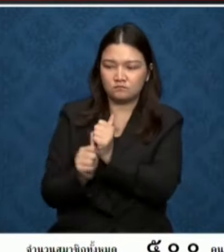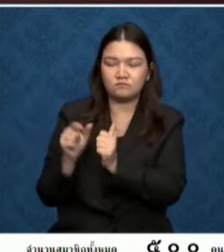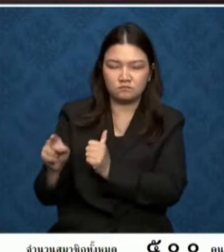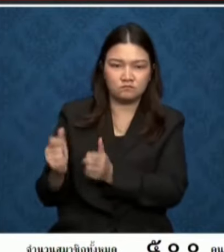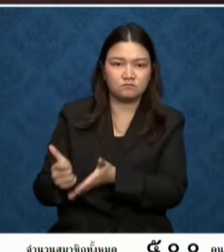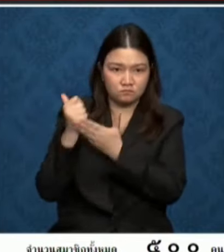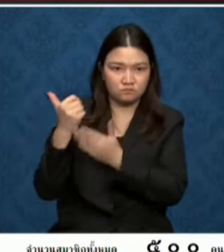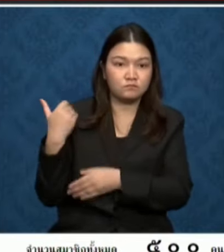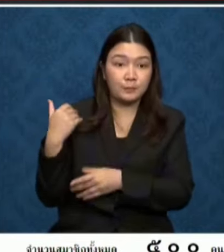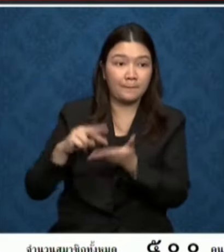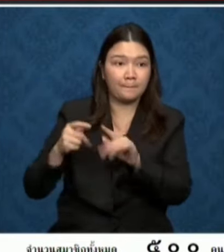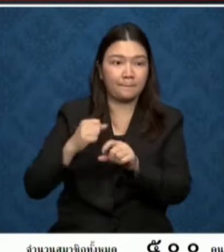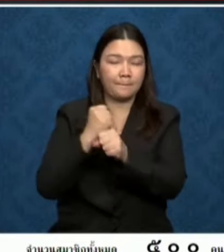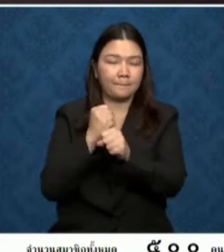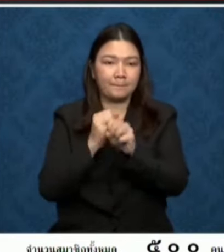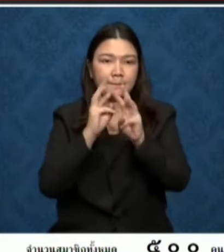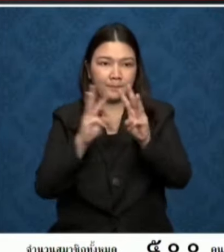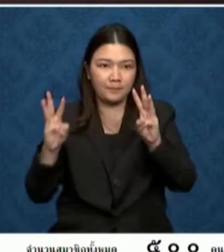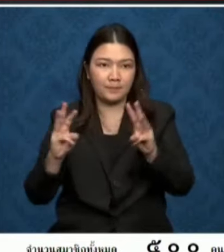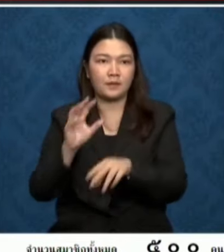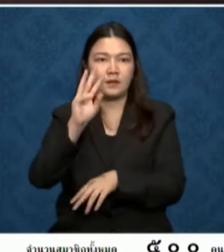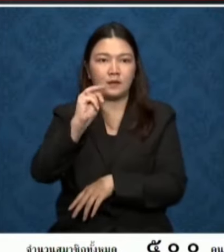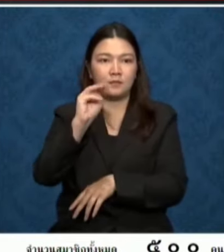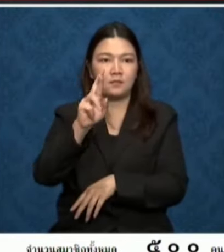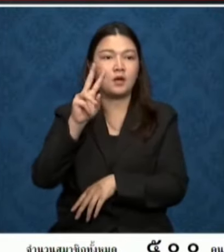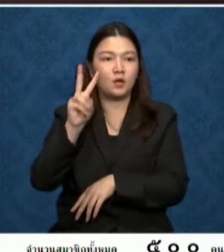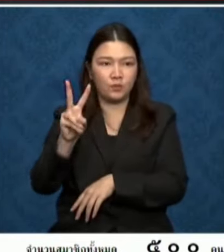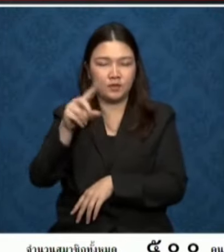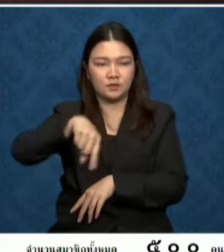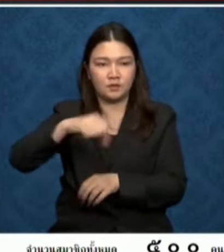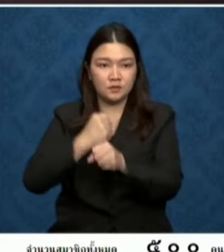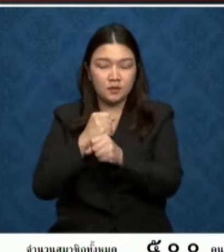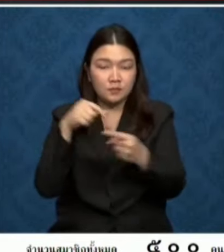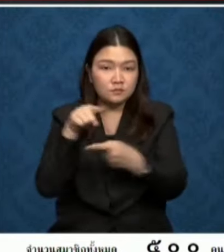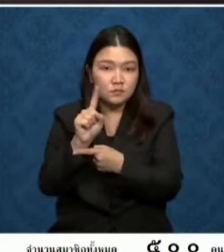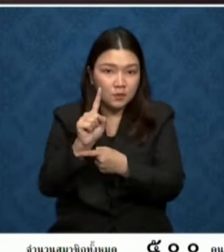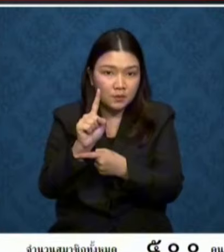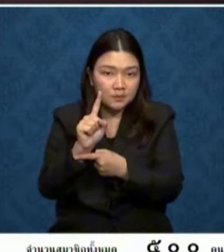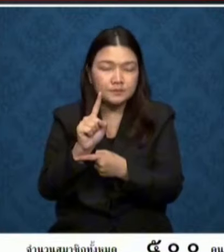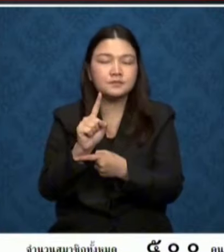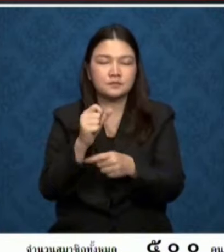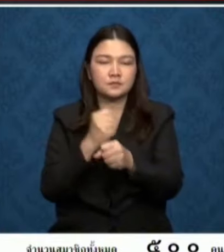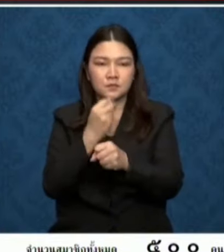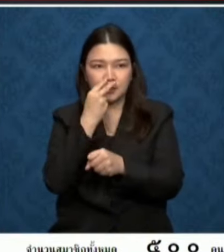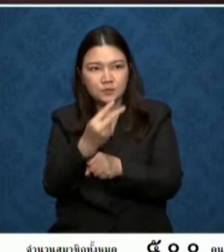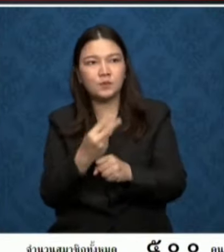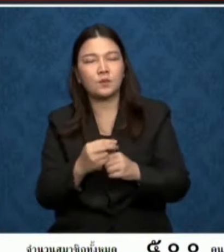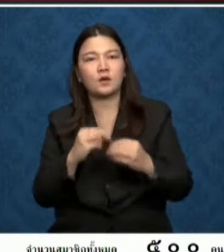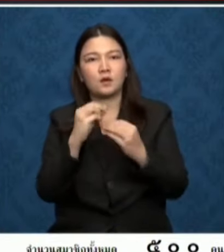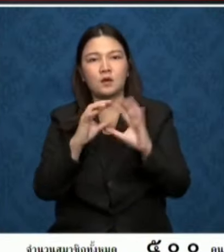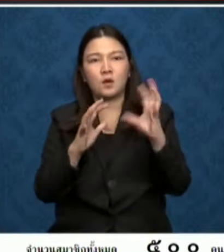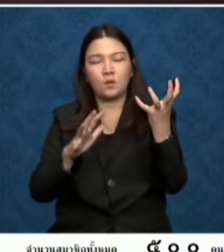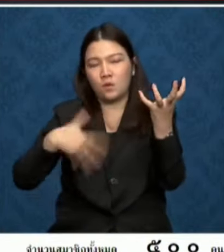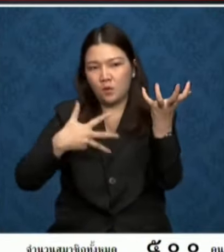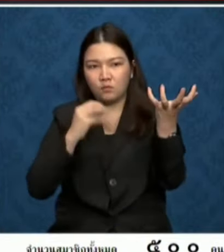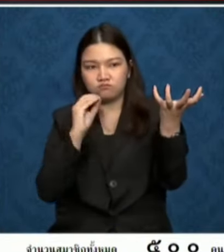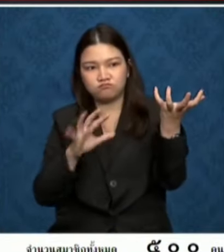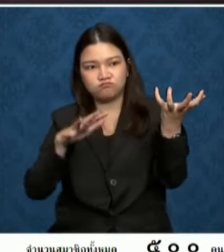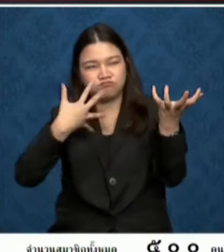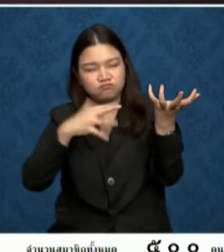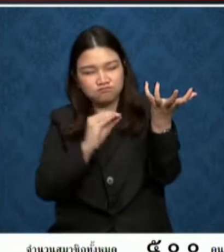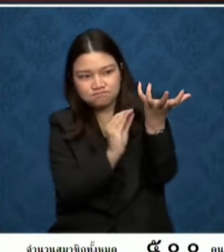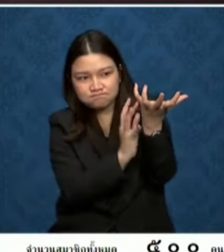แวร์สำหรับออโตเมเต็ดMRV นะคะเพื่อที่จะประเมินผลกระทบในการปล่อยก๊าซเรือนกระจกแล้วก็ติดตามการเปลี่ยนแปลงของ